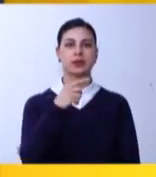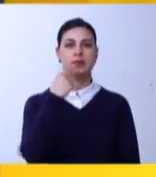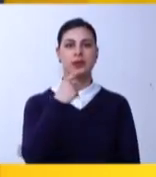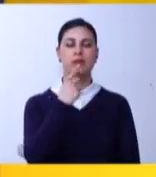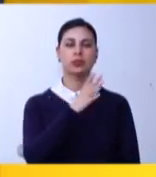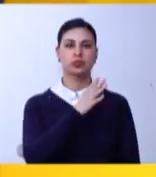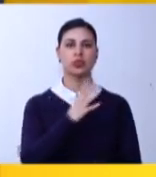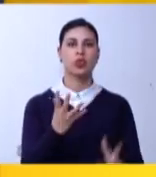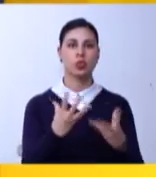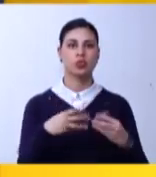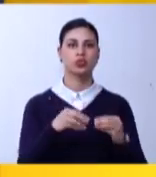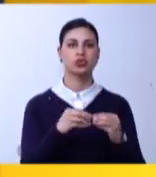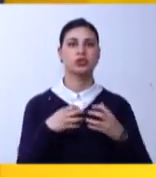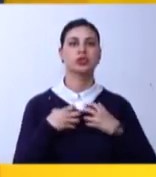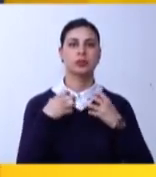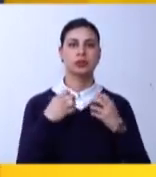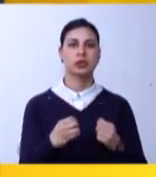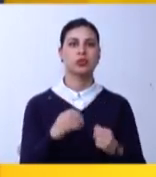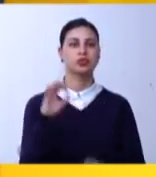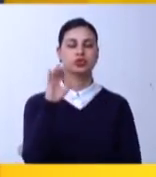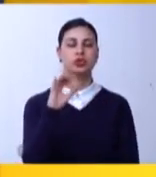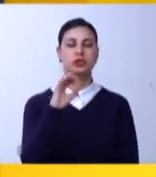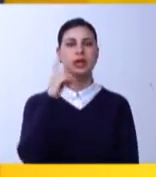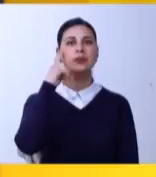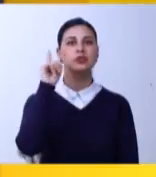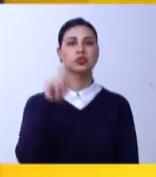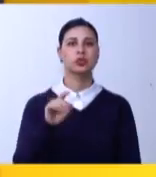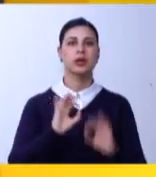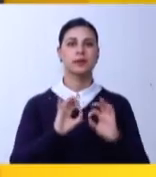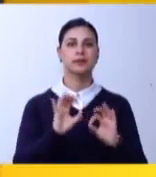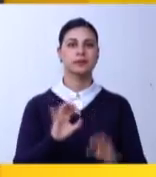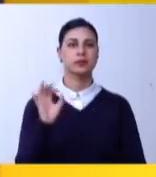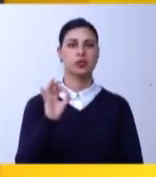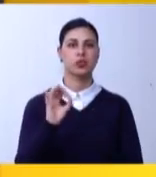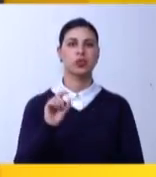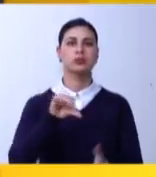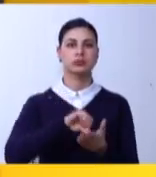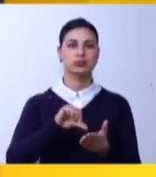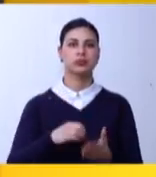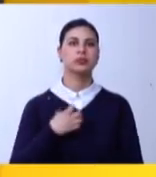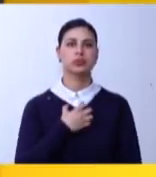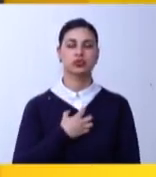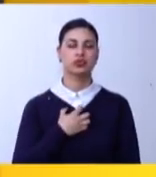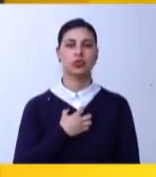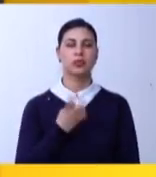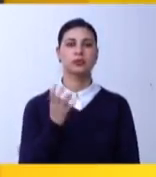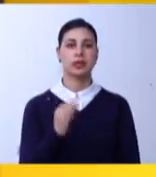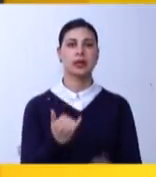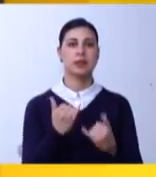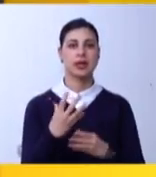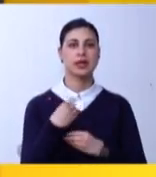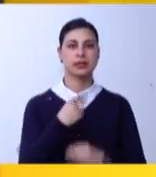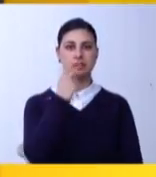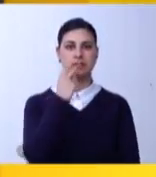უსვამს ოჯახში ჯანმრთელობის შესახებ ცოდნის ჩამოყალიბების როლს და მნიშვნელობას. თუმცა მოდით